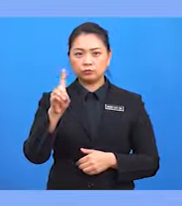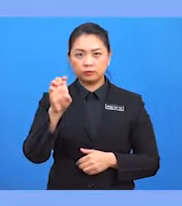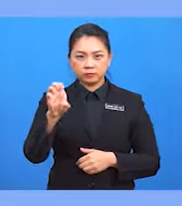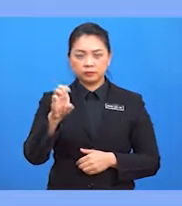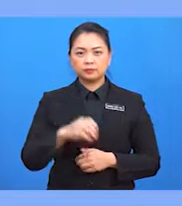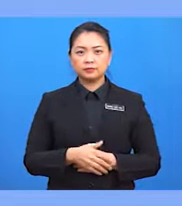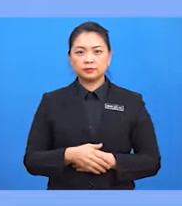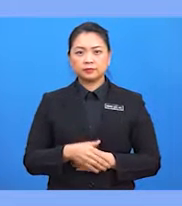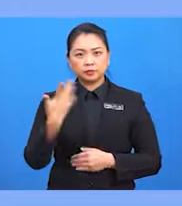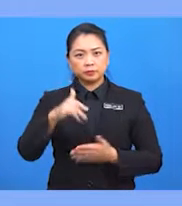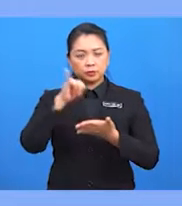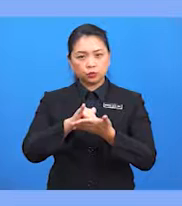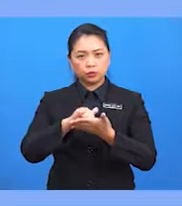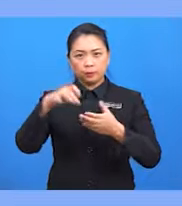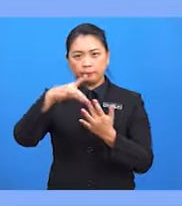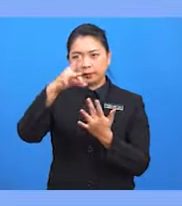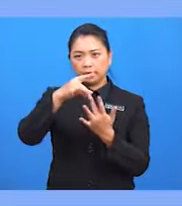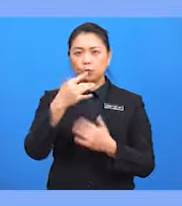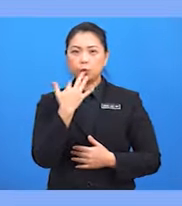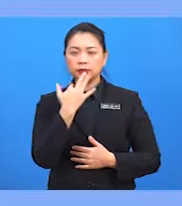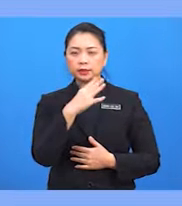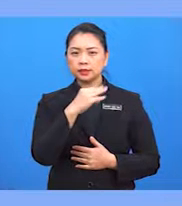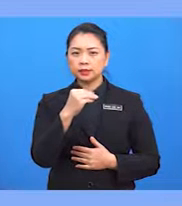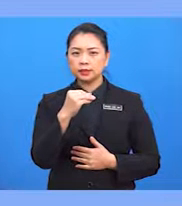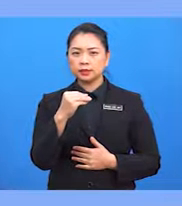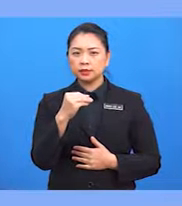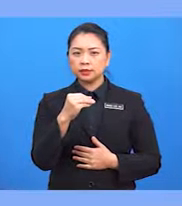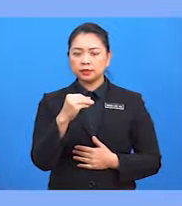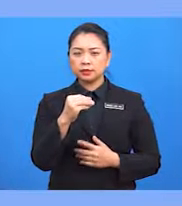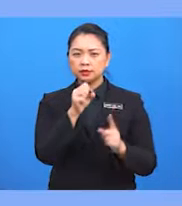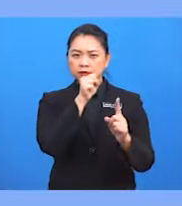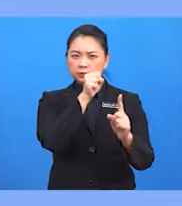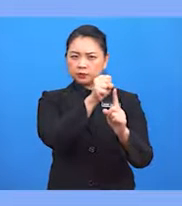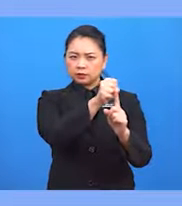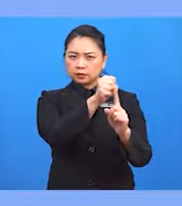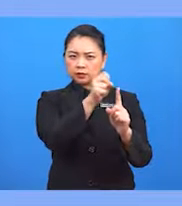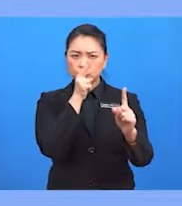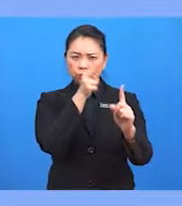Seterusnya, pilihan konsep warna dan sasaran pengguna bagi produk tersebut.